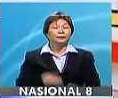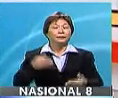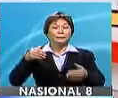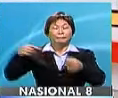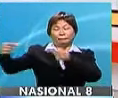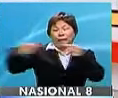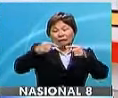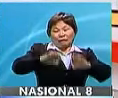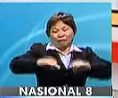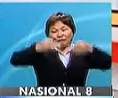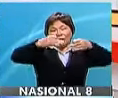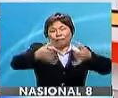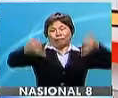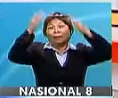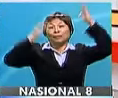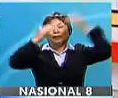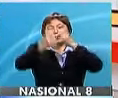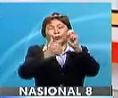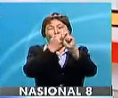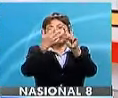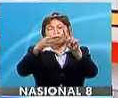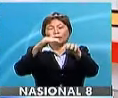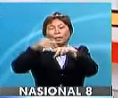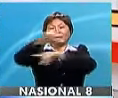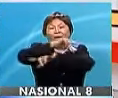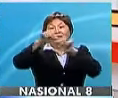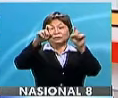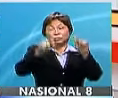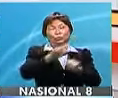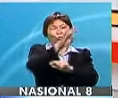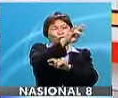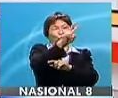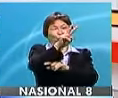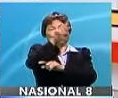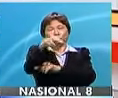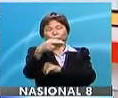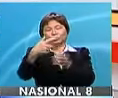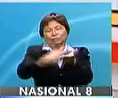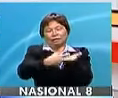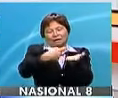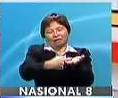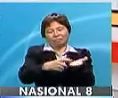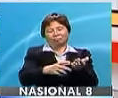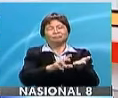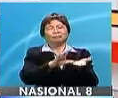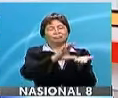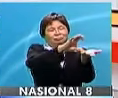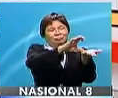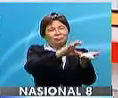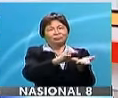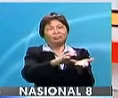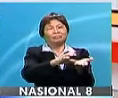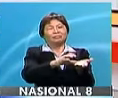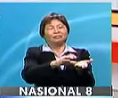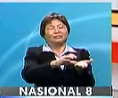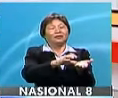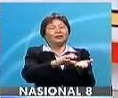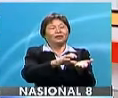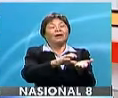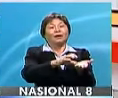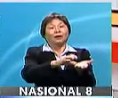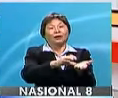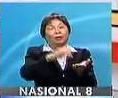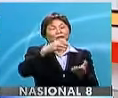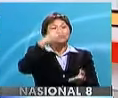Menjelang perlawanan akhir Piala Malaysia 2015 Sabtu ini, sebanyak 72,000 tiket diperuntukkan bagi penyokong Selangor dan Kedah yang akan